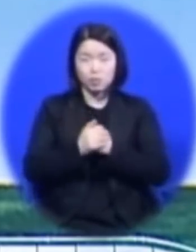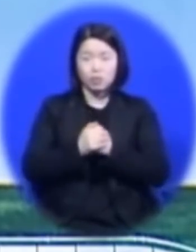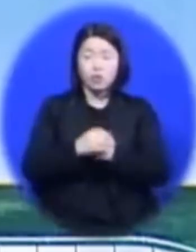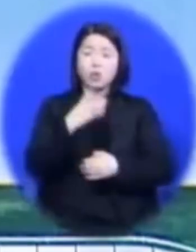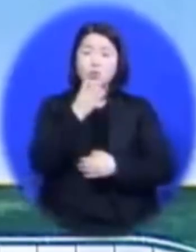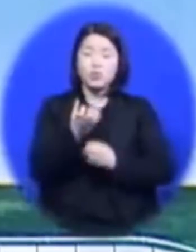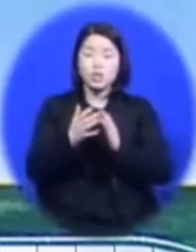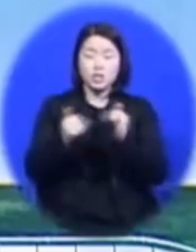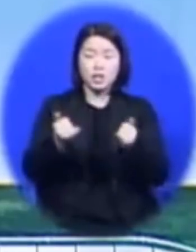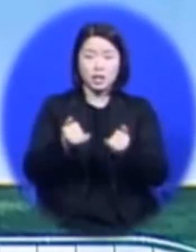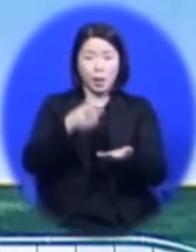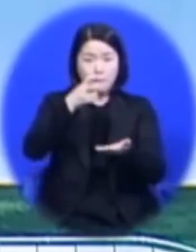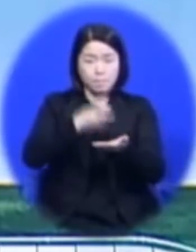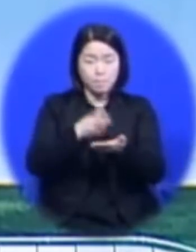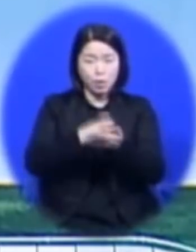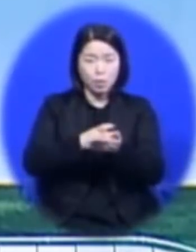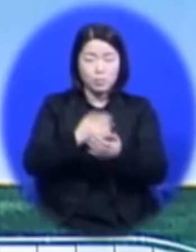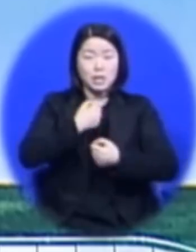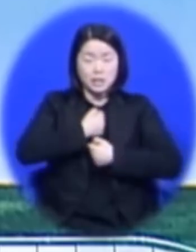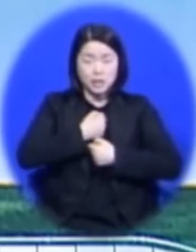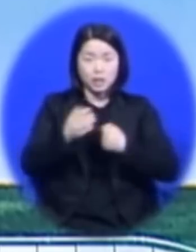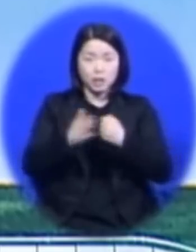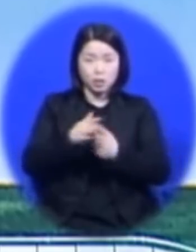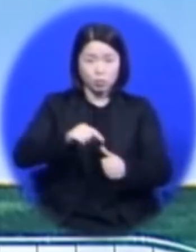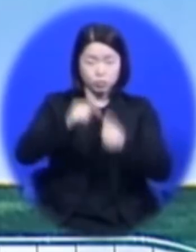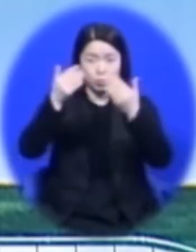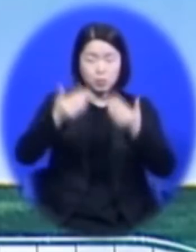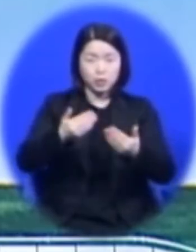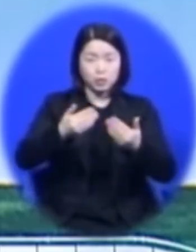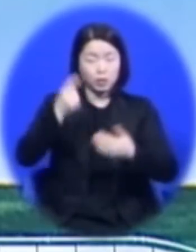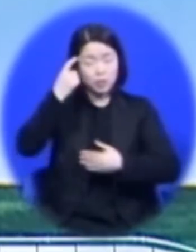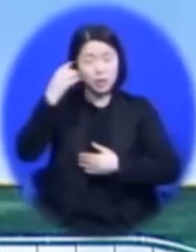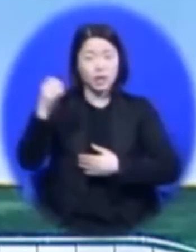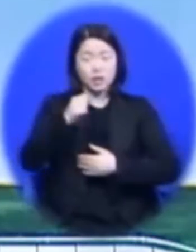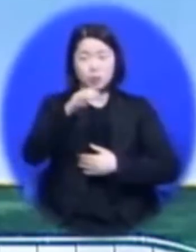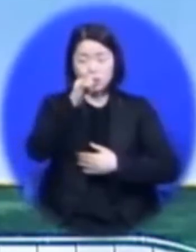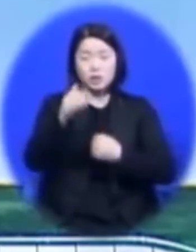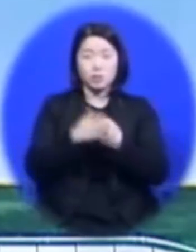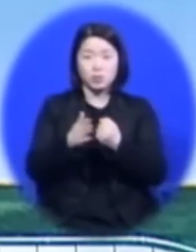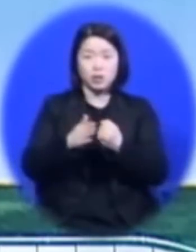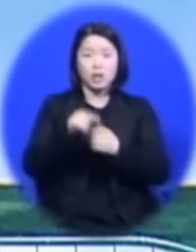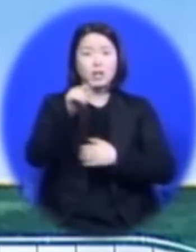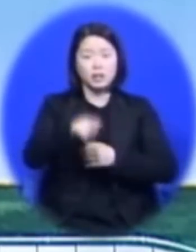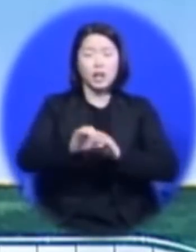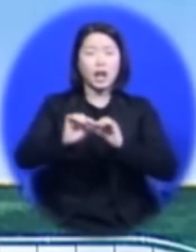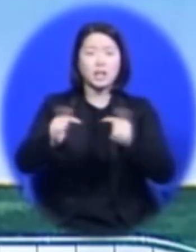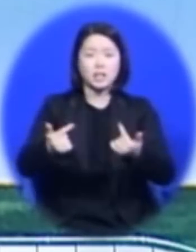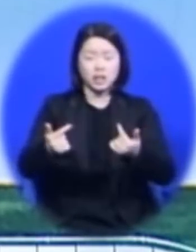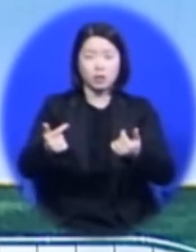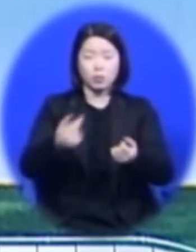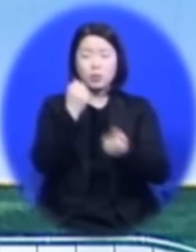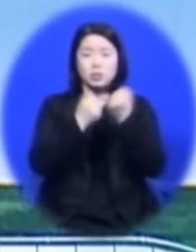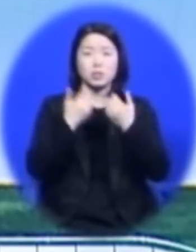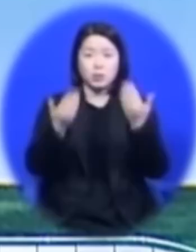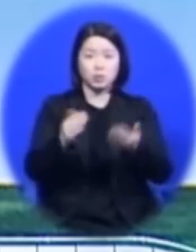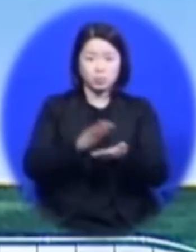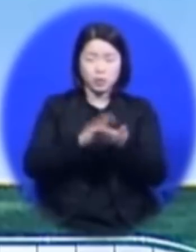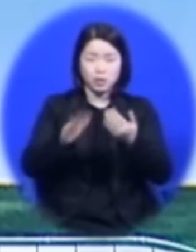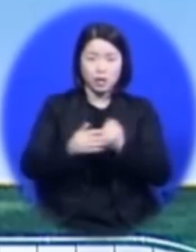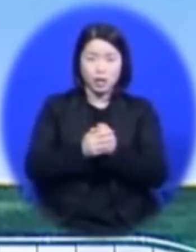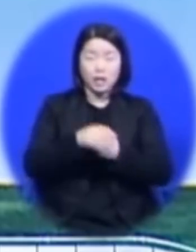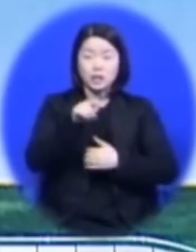유대인들의 율법을 지켜서 의롭다 된다고 믿고 있었기 때문에 아니라는 겁니다 그 두사람이